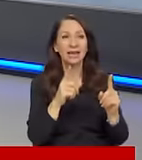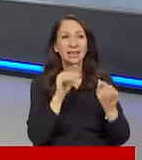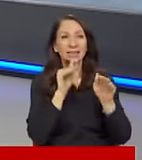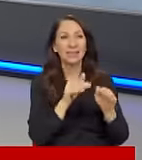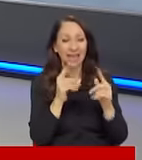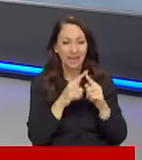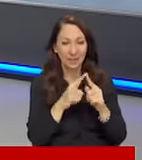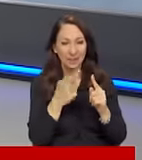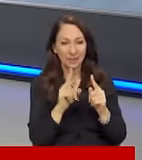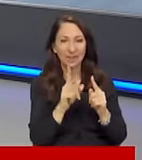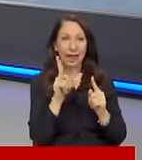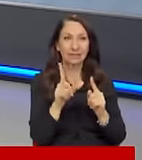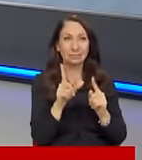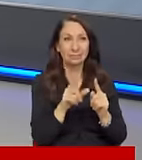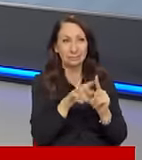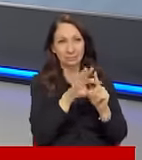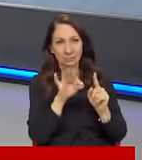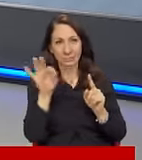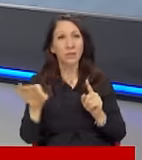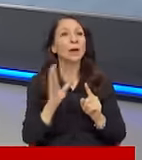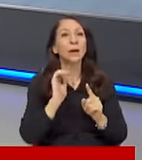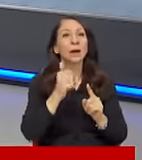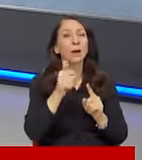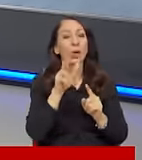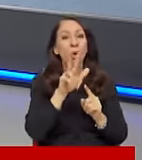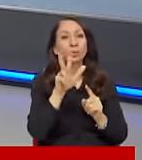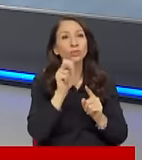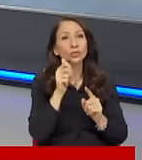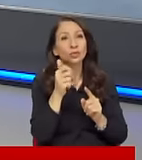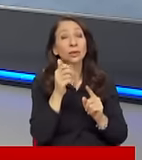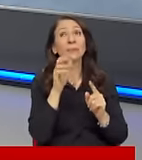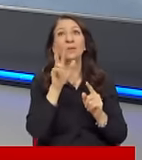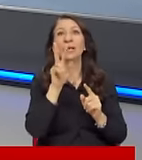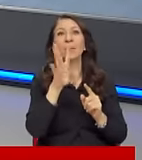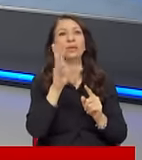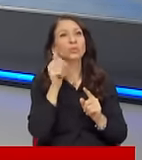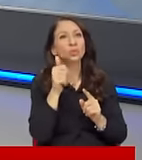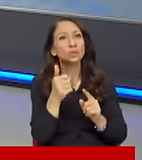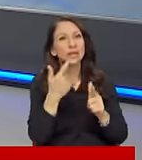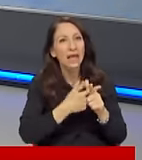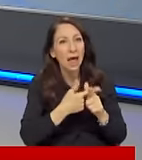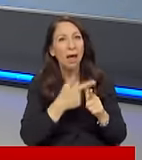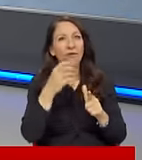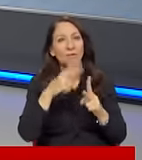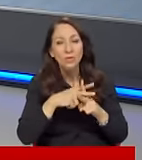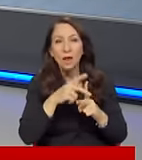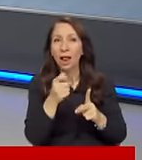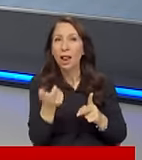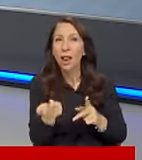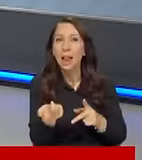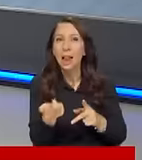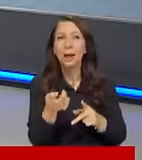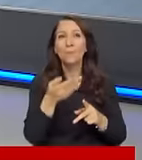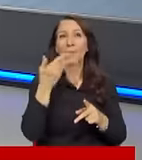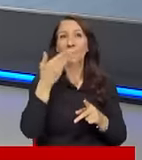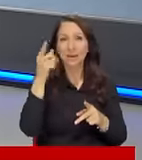destek hesaptan bir 1000 lira da lazım. Geri kalan günler faturalar belki ev kiraysa onlar ne olacak? Marmaris'te ya